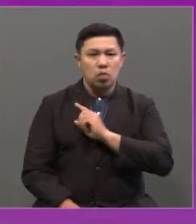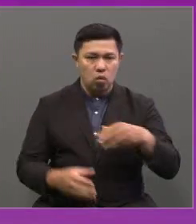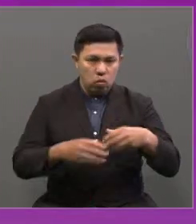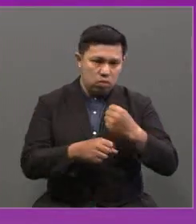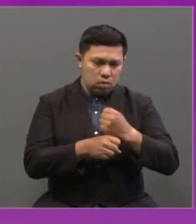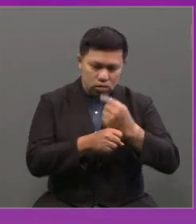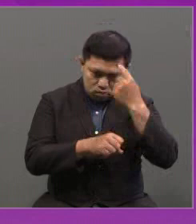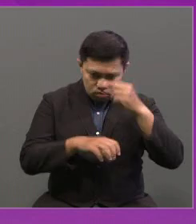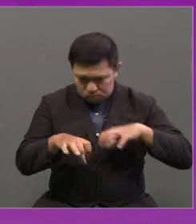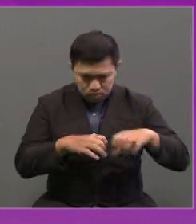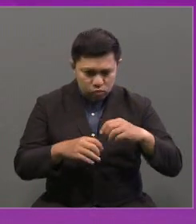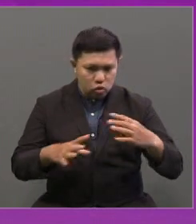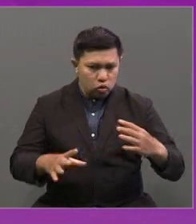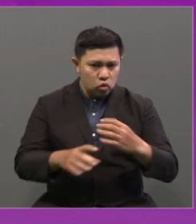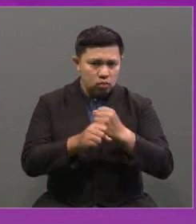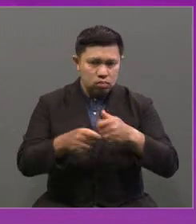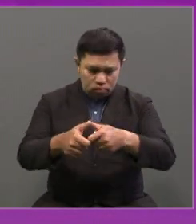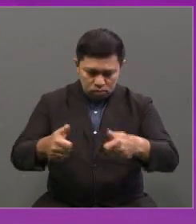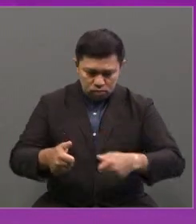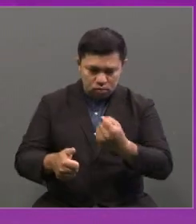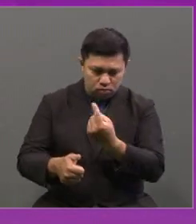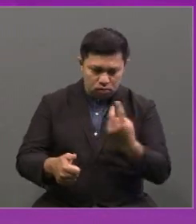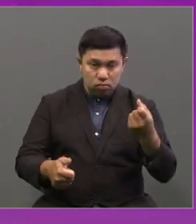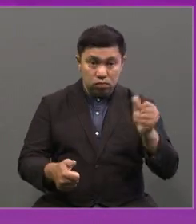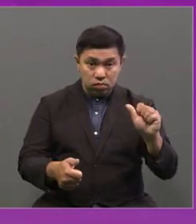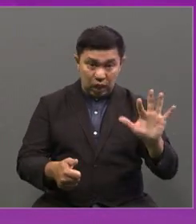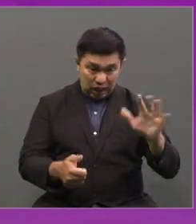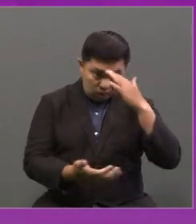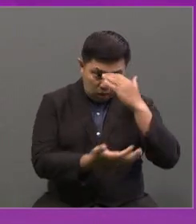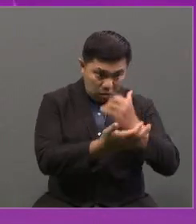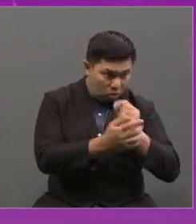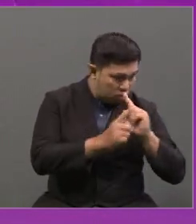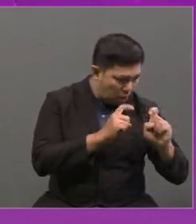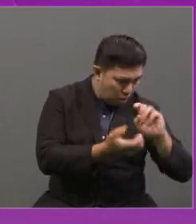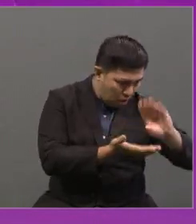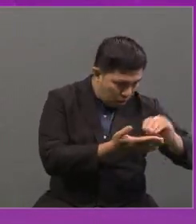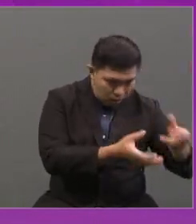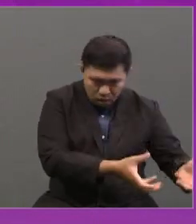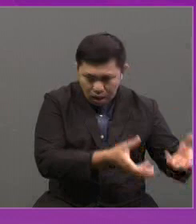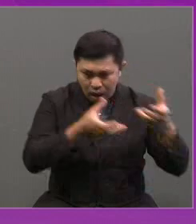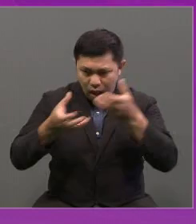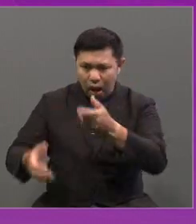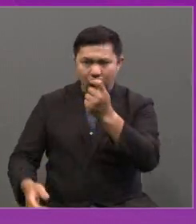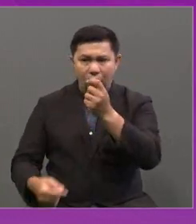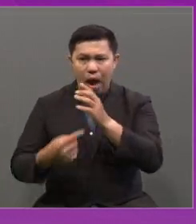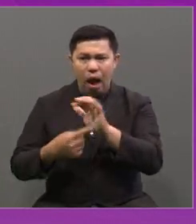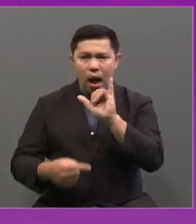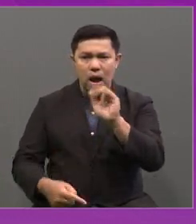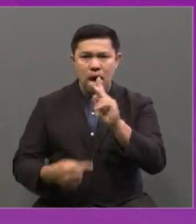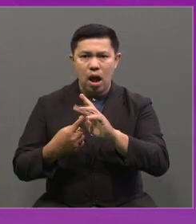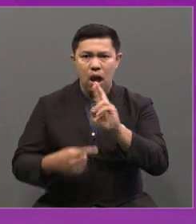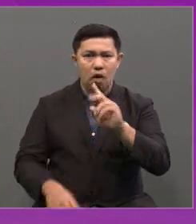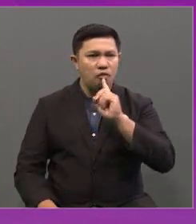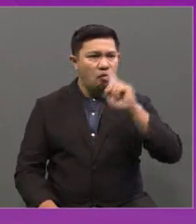ขึ้นโครงคดีเพื่อจะสรุป15สำนวนส่งต่อจากชั้นพนักงานสอบสวนไปที่ชั้นอัยการพิจารณาสั่งฟ้องหรือไม่สัปดาห์หน้านะ